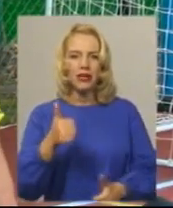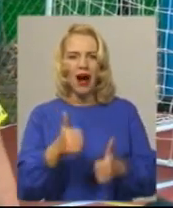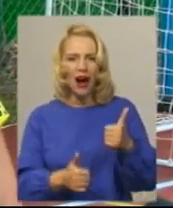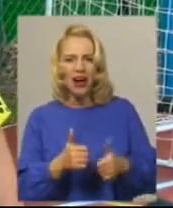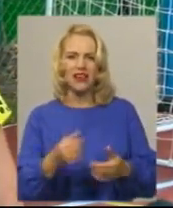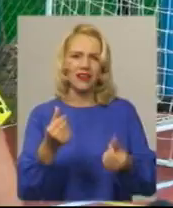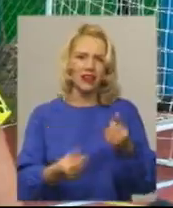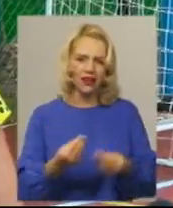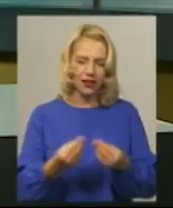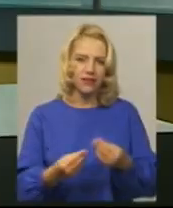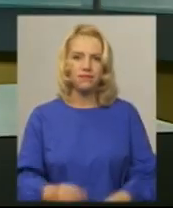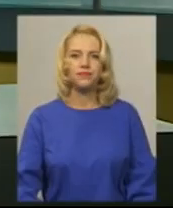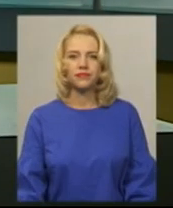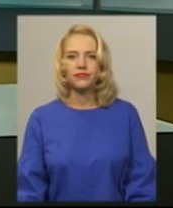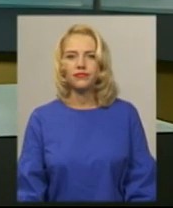змагання, ігри.